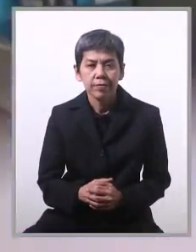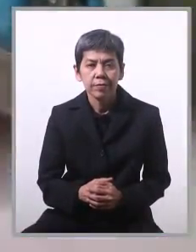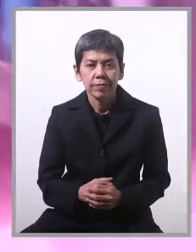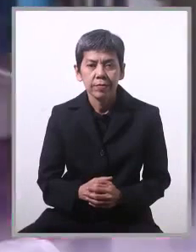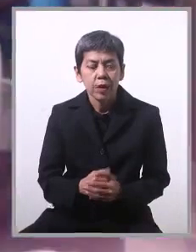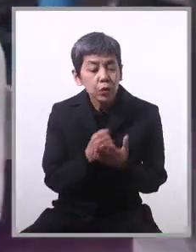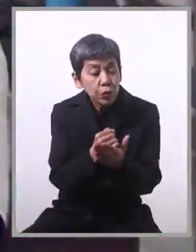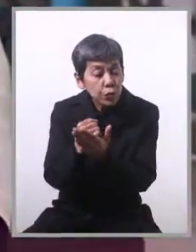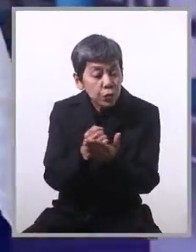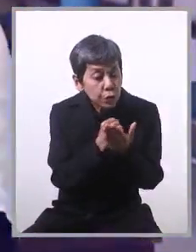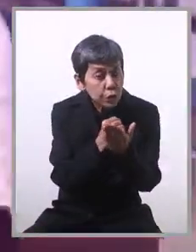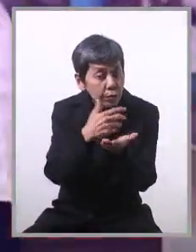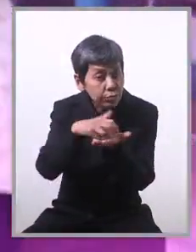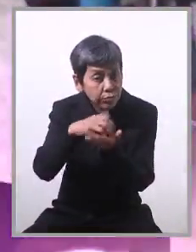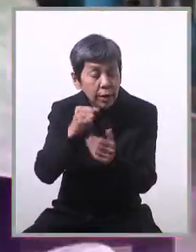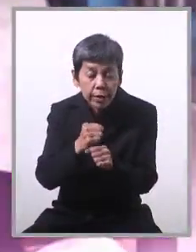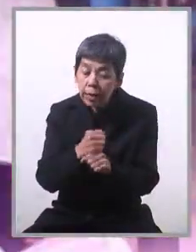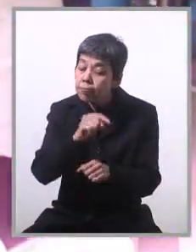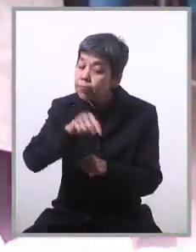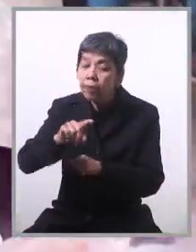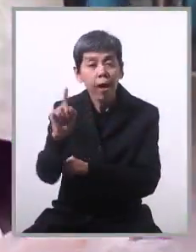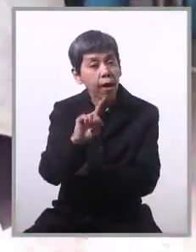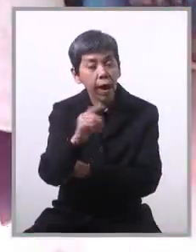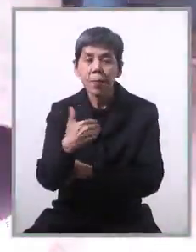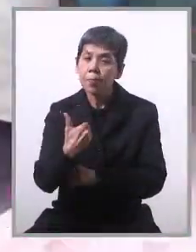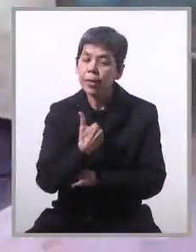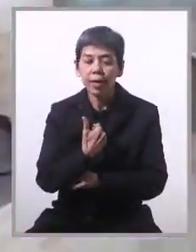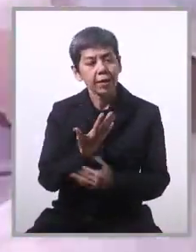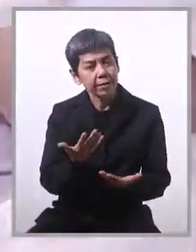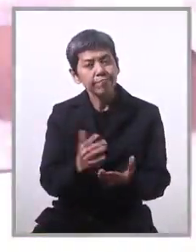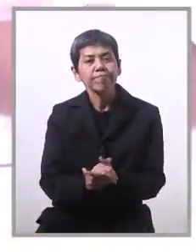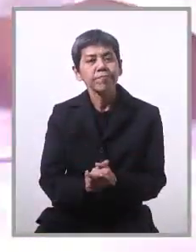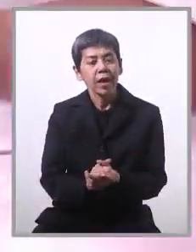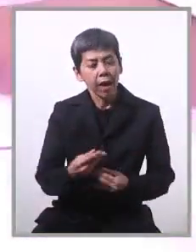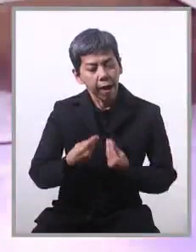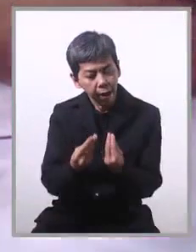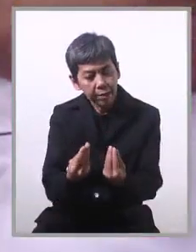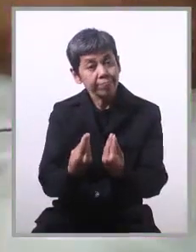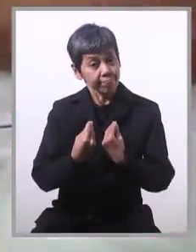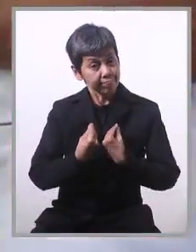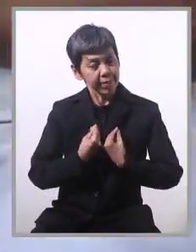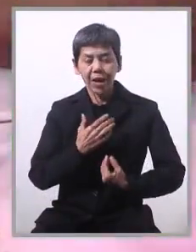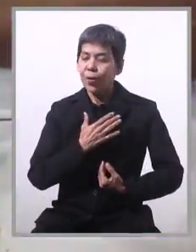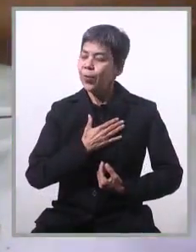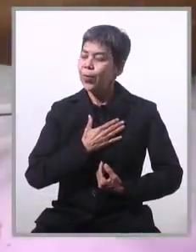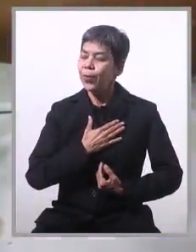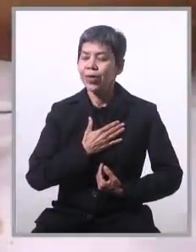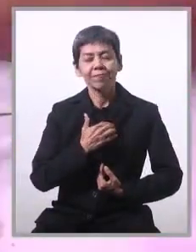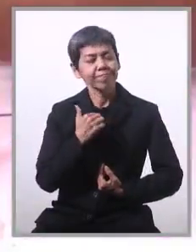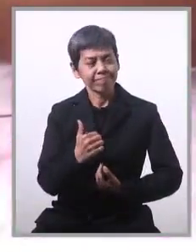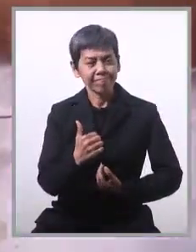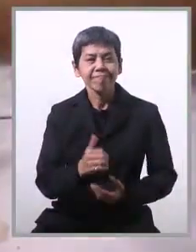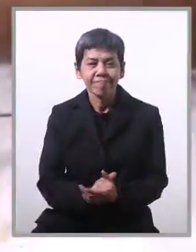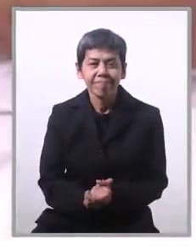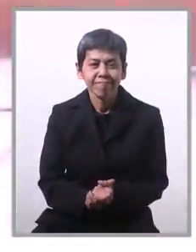การแบ่งปันเรื่องดีๆไม่ว่าจะเกิดขึ้นที่ไหนเกิดขึ้นเมื่อไหร่ทั้งผู้ให้และผู้รับก็มักจะได้รับความอบอุ่นกลับมาเสม